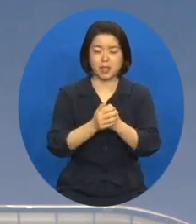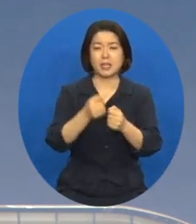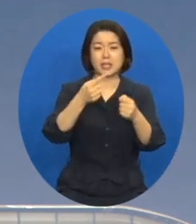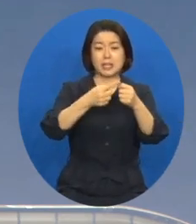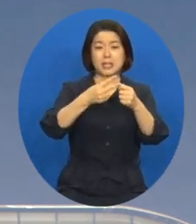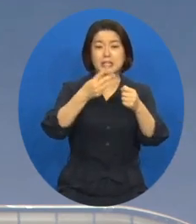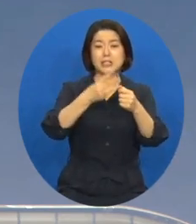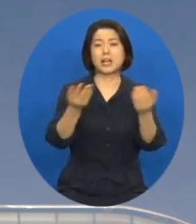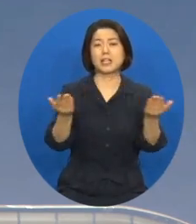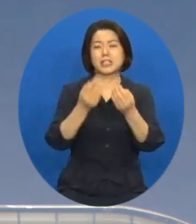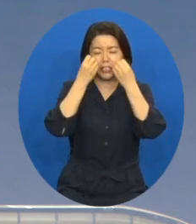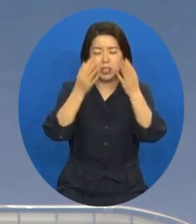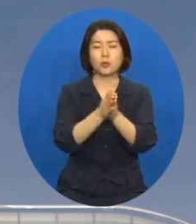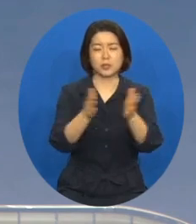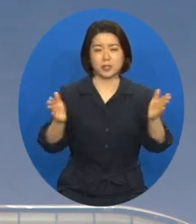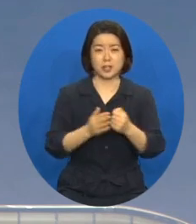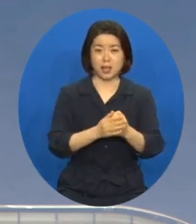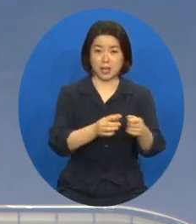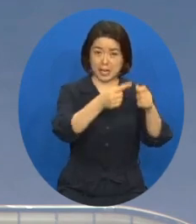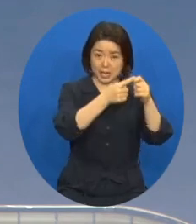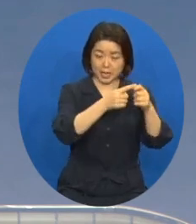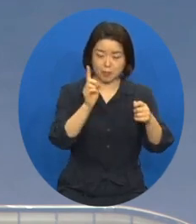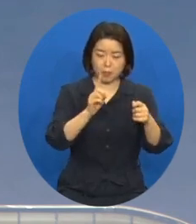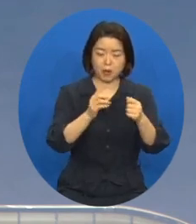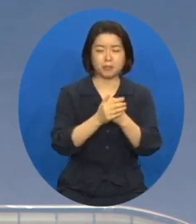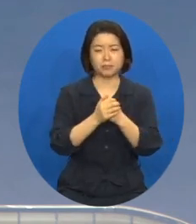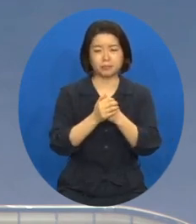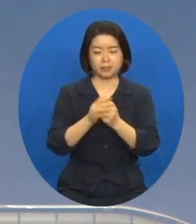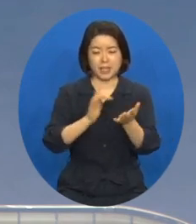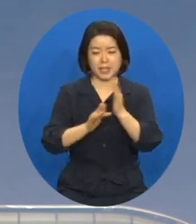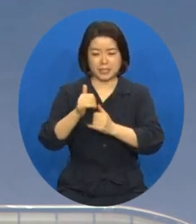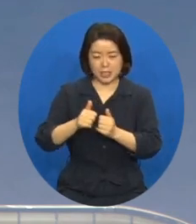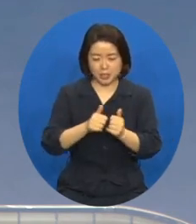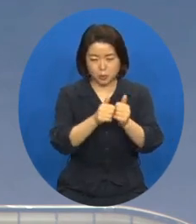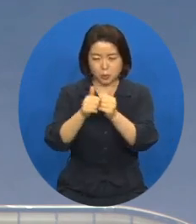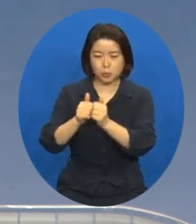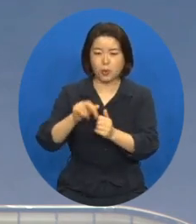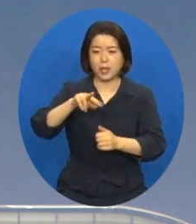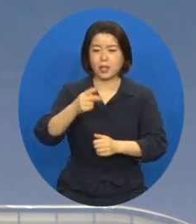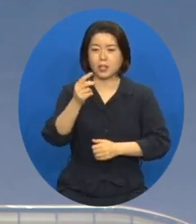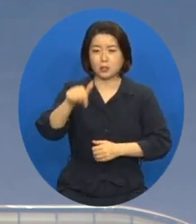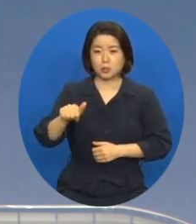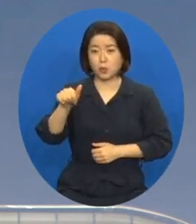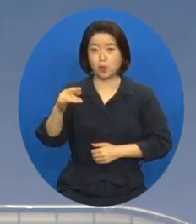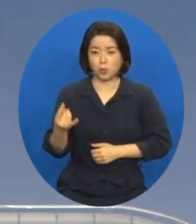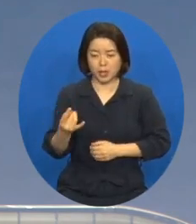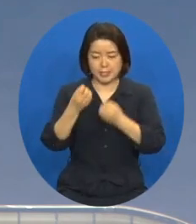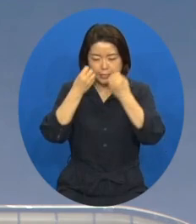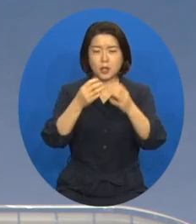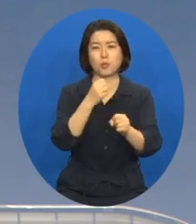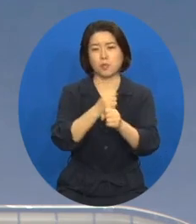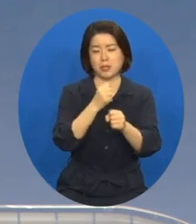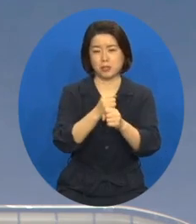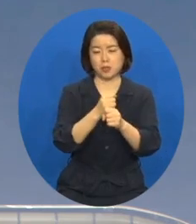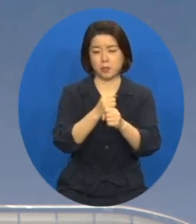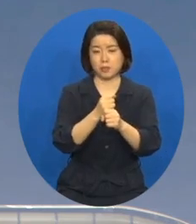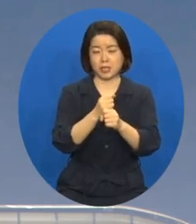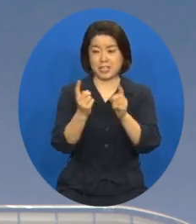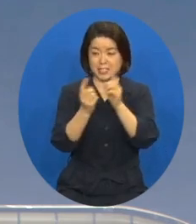했어요. 하나는 예수 동행 속회로 속회 리뉴얼입니다. 이제는 그저 모이는